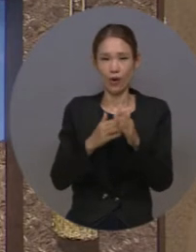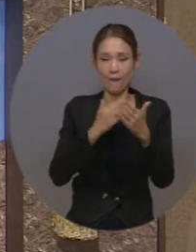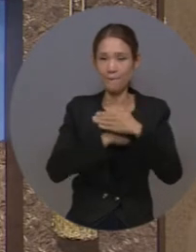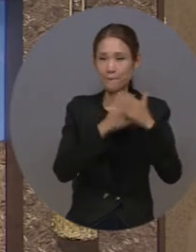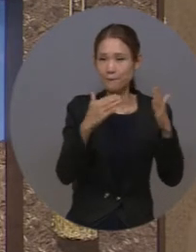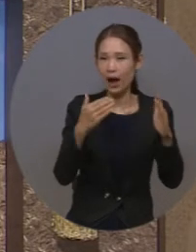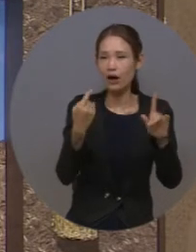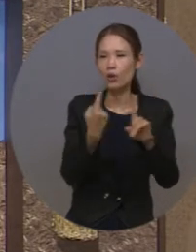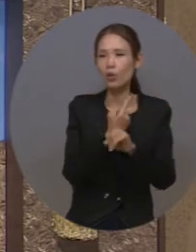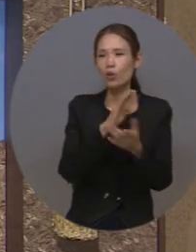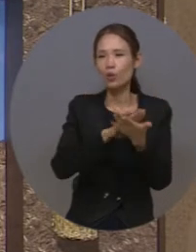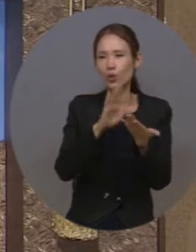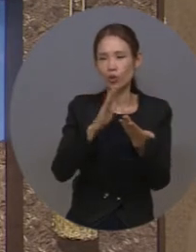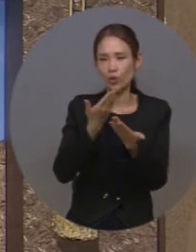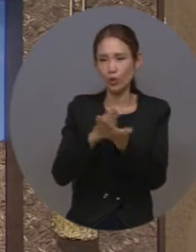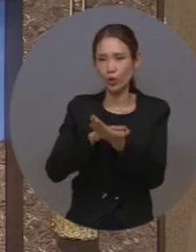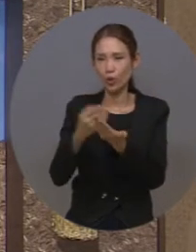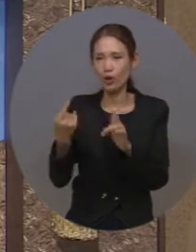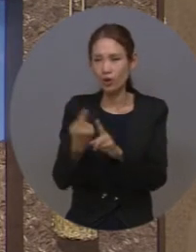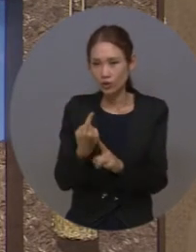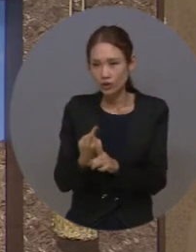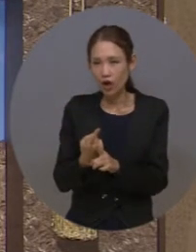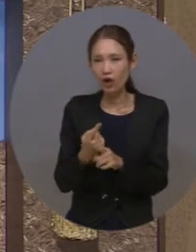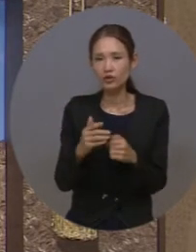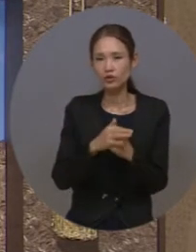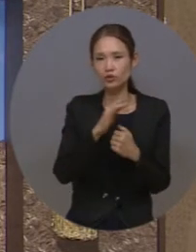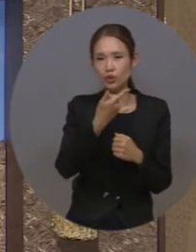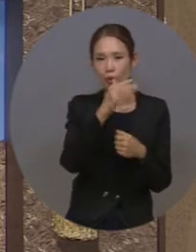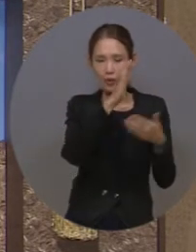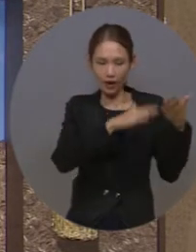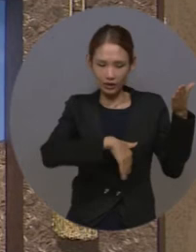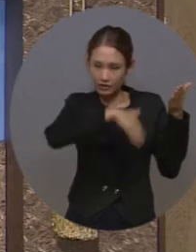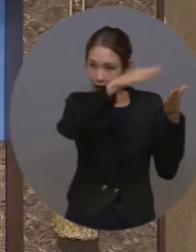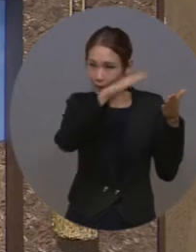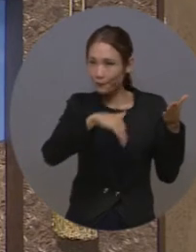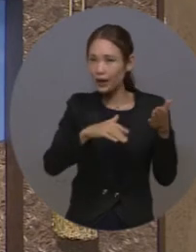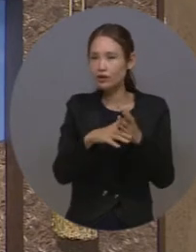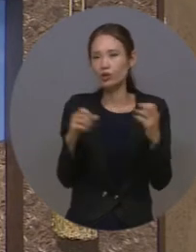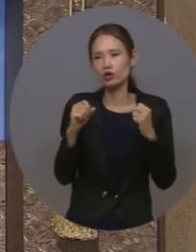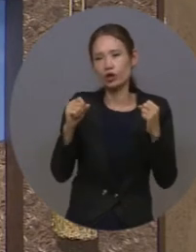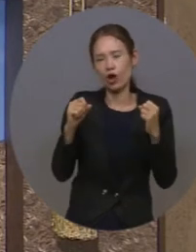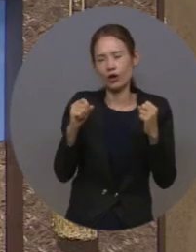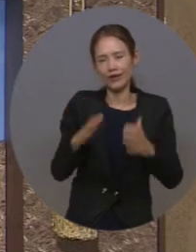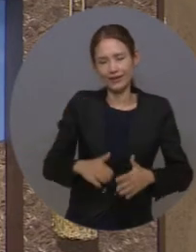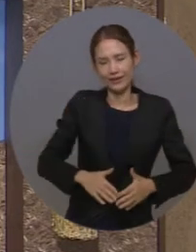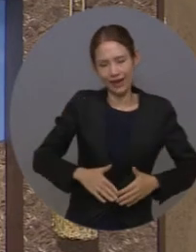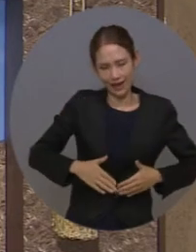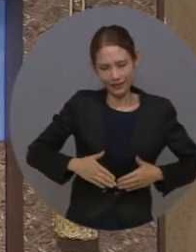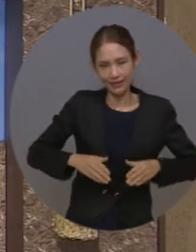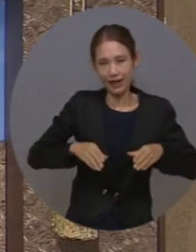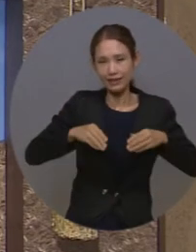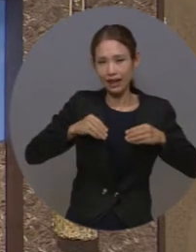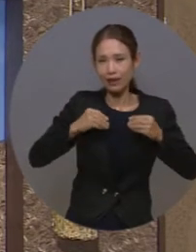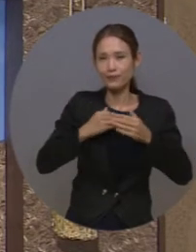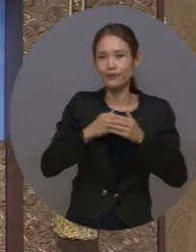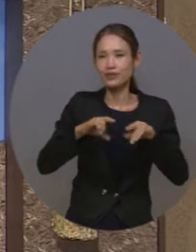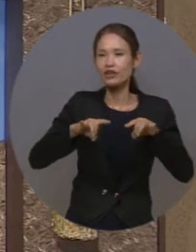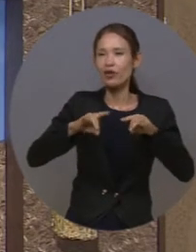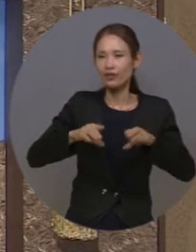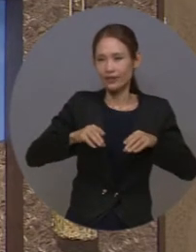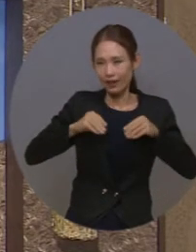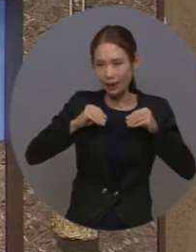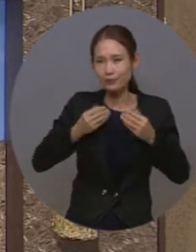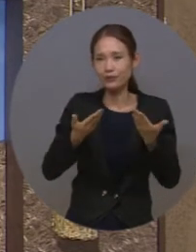방보다는 도배장판 같은 거를 예. 해주고, 그 다음에 겨울에는 뭐 따뜻한 뭐 전기 삼면도 드리고 그런 역할도 했고,